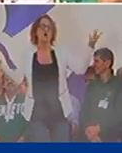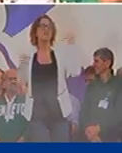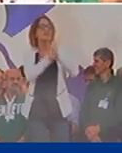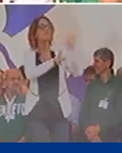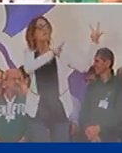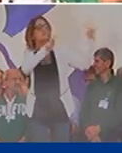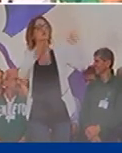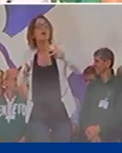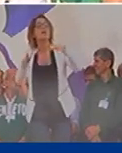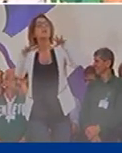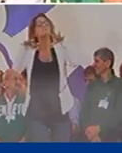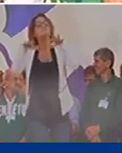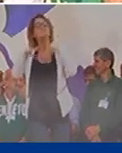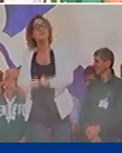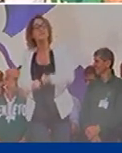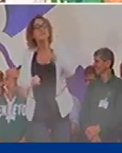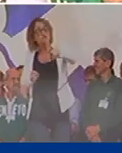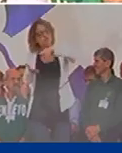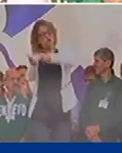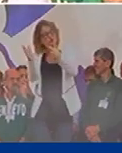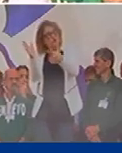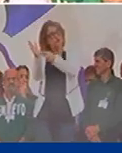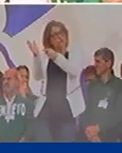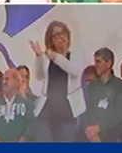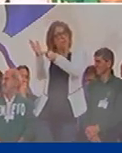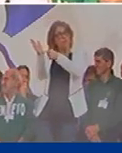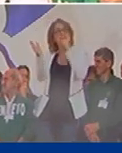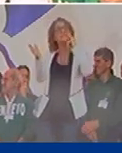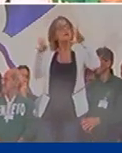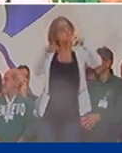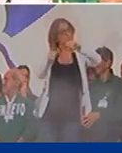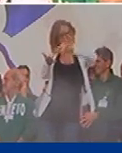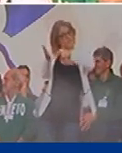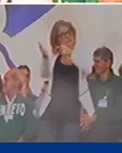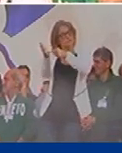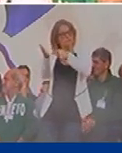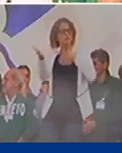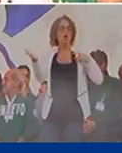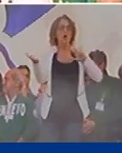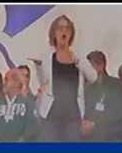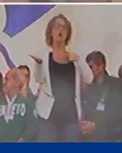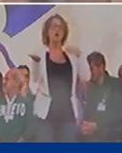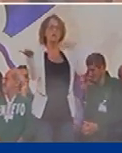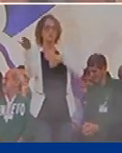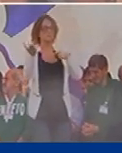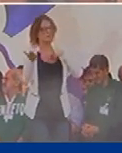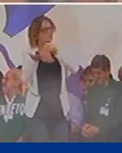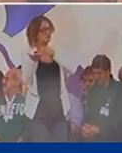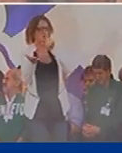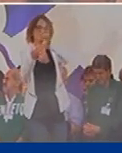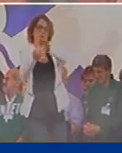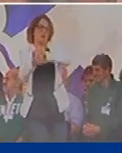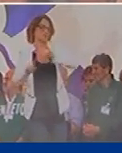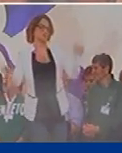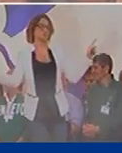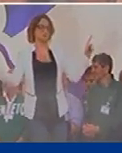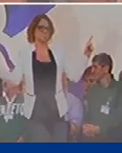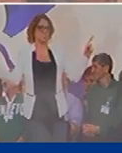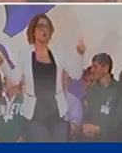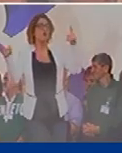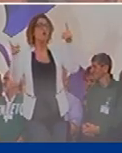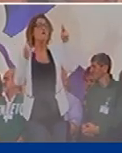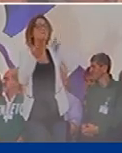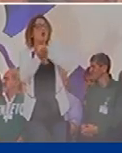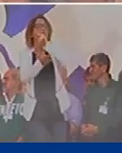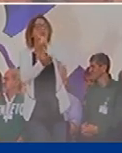l'impegno firmato perché altrimenti noi non firmiamo nessun accordo elettorale con nessuno, che il giorno dopo le elezioni i